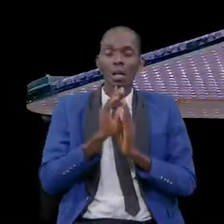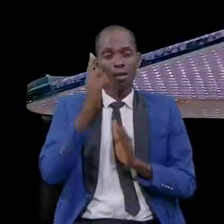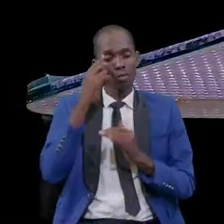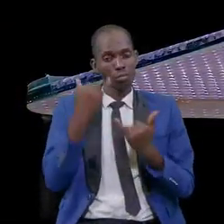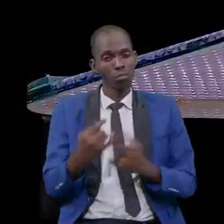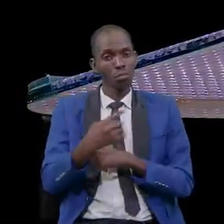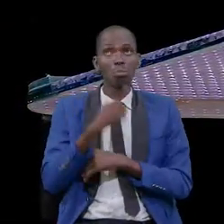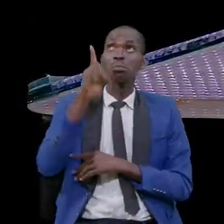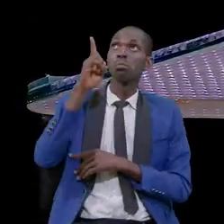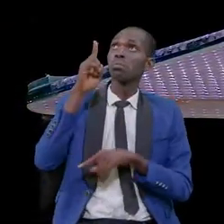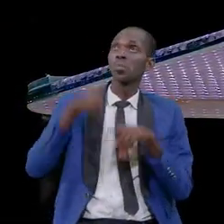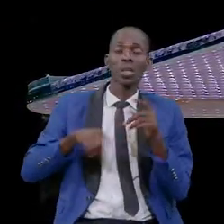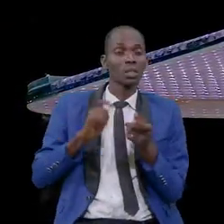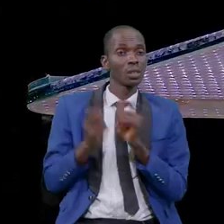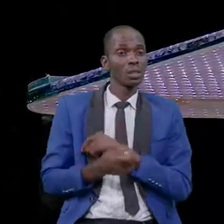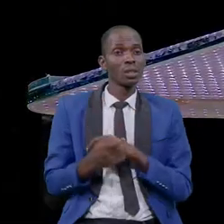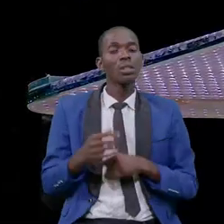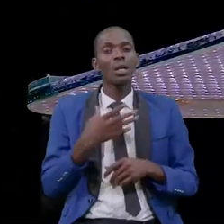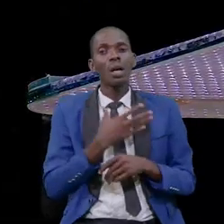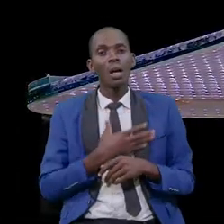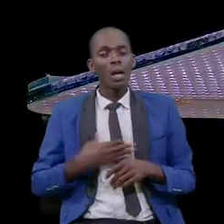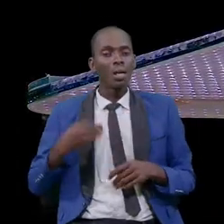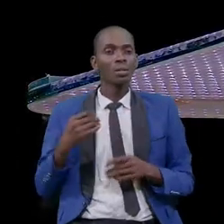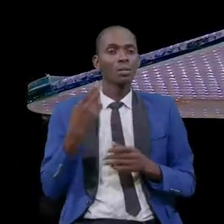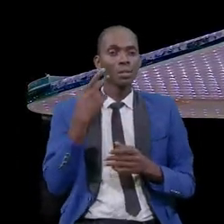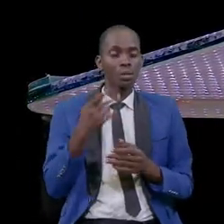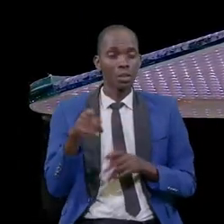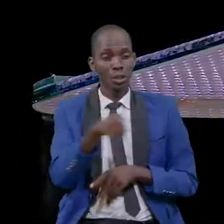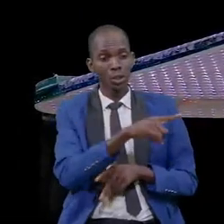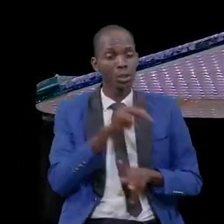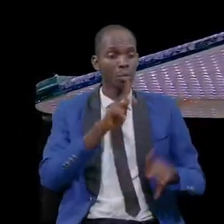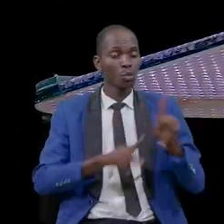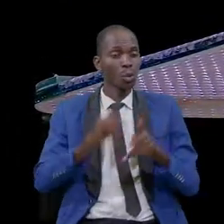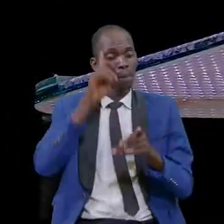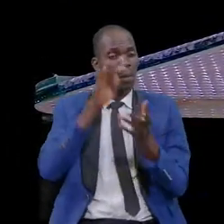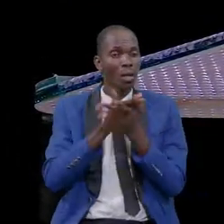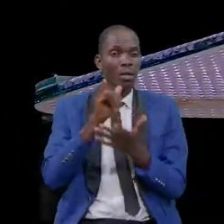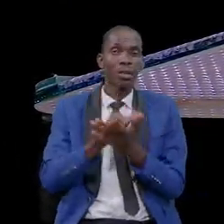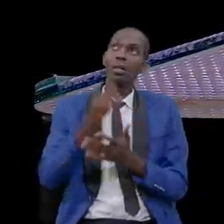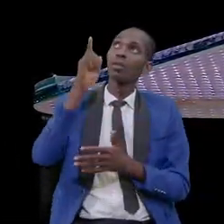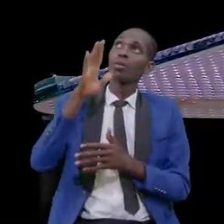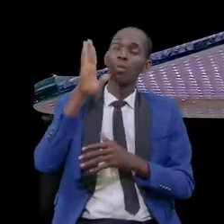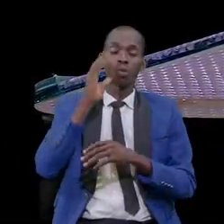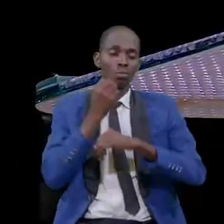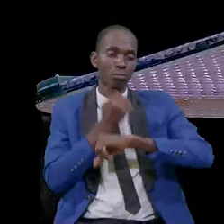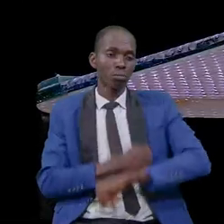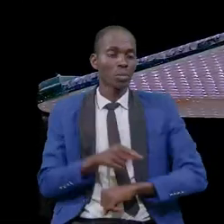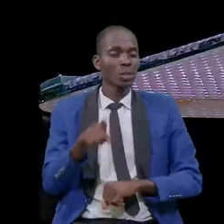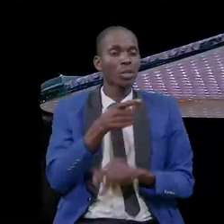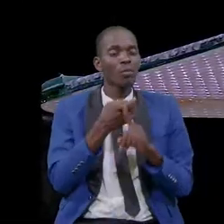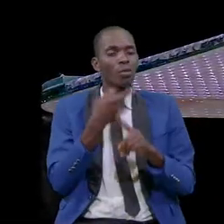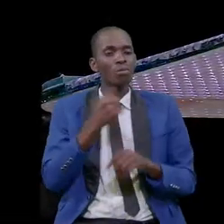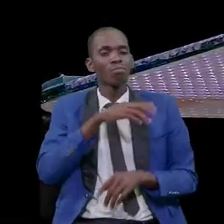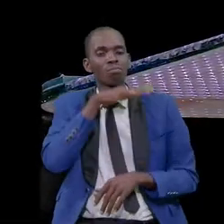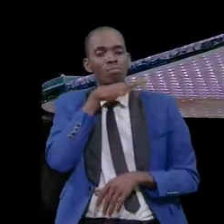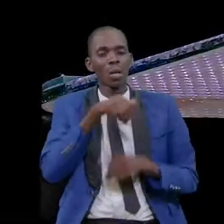aujourd'hui. Aujourd'hui, Dieu n'a pas changé. Oui, ils croient que Dieu va les préserver de la pollution du pays.